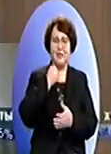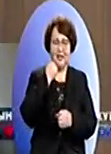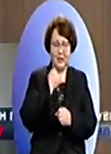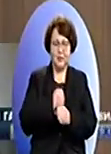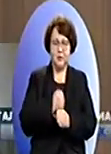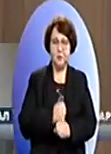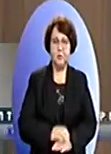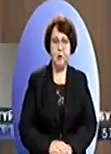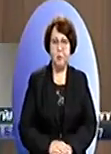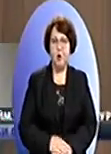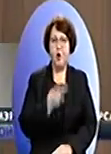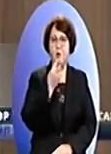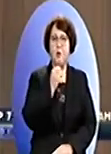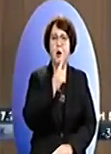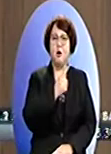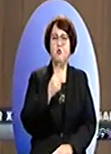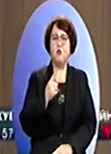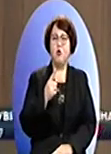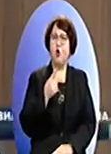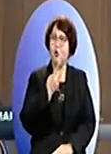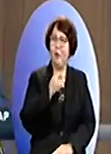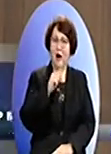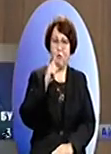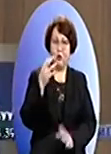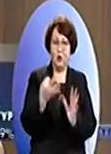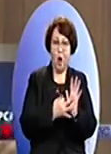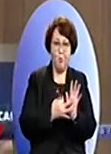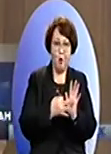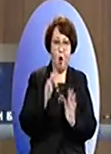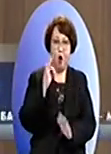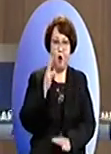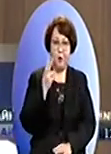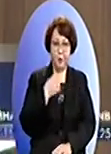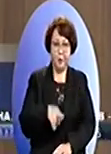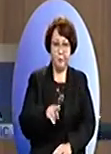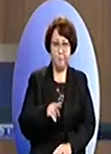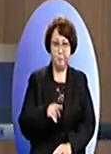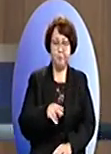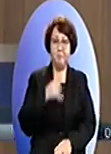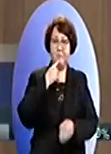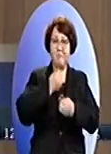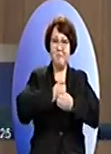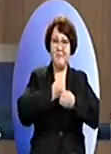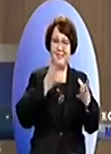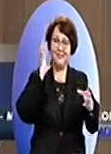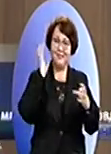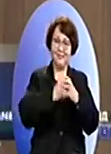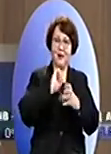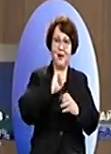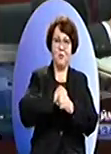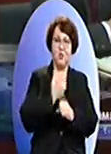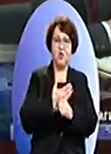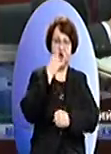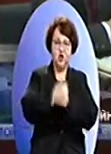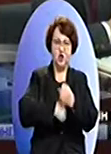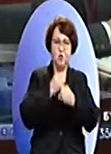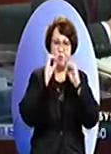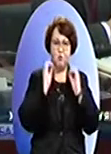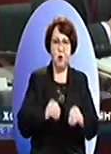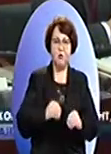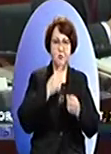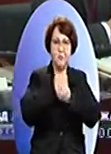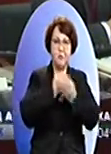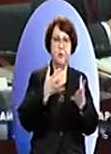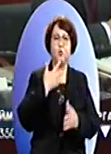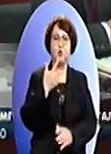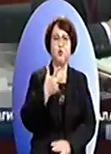2018 оны 32 дугаар тогтоолоороо хариуцлагын жил болоод зарсан. Сахилах хариуцлагын жил болоод зарсан. Төрдөд итгэлийг